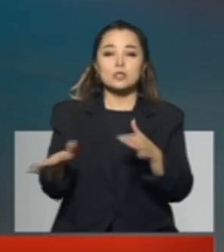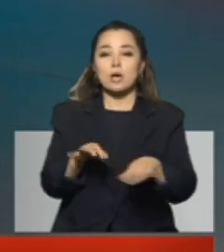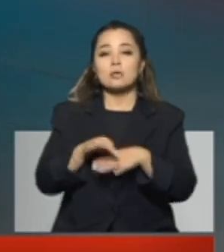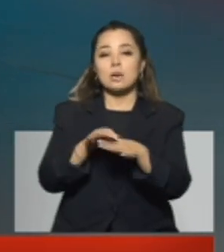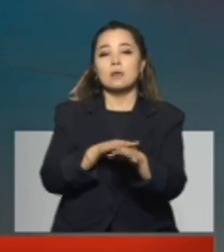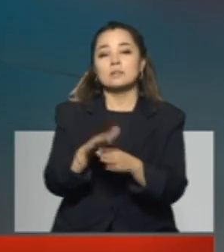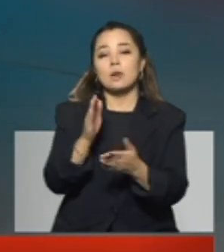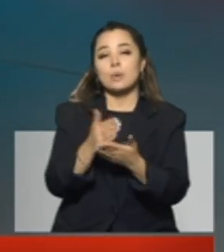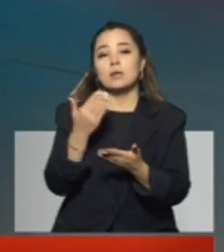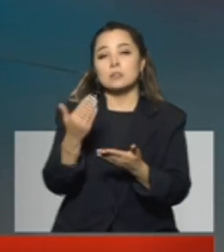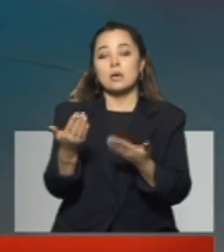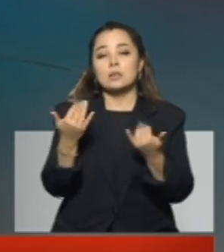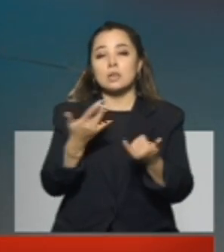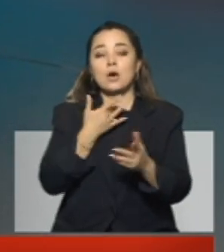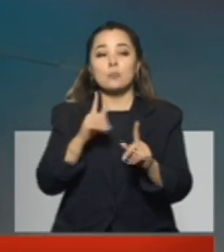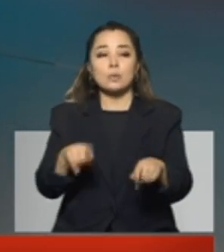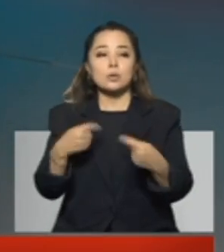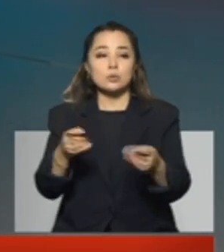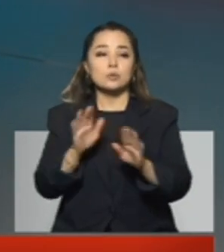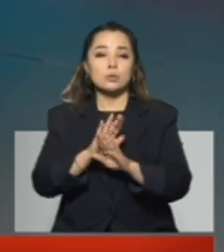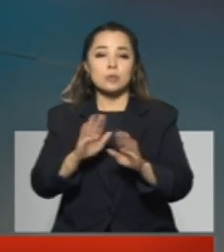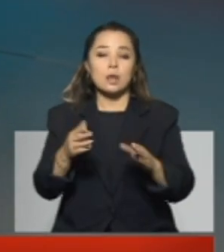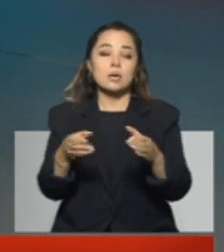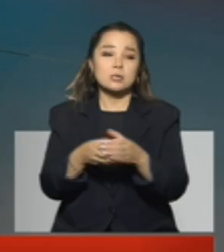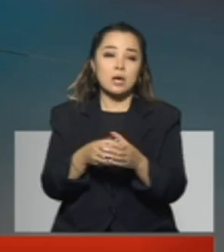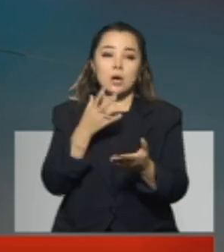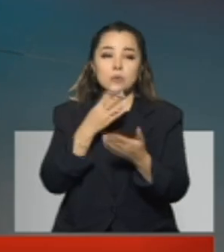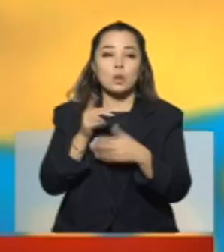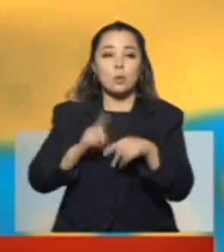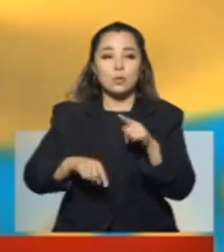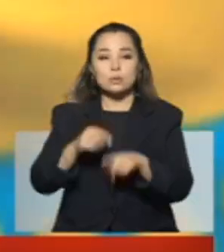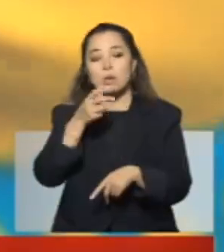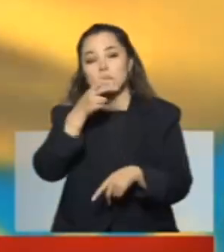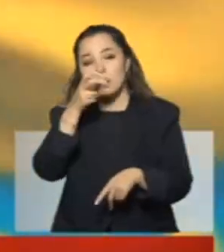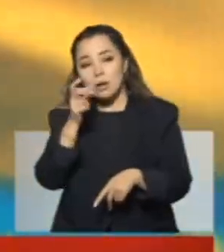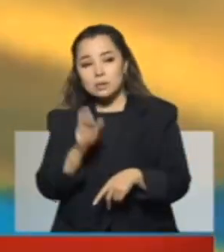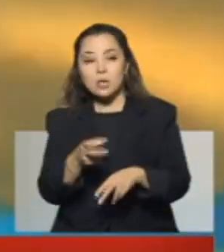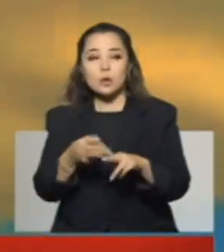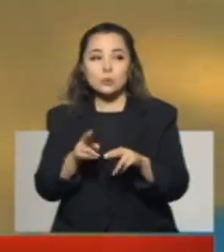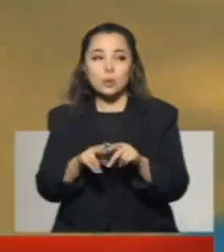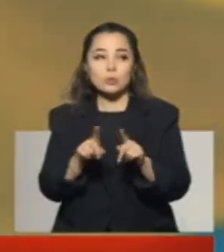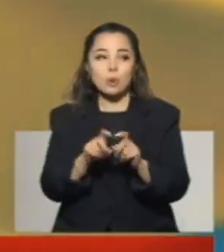ойлаймын. Тек қана жаңағы дауыс беріп қана қоймай, сонымен қатар отанына деген сағынышын